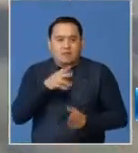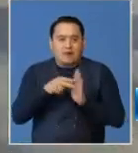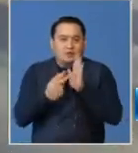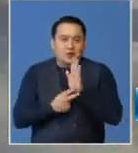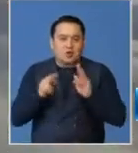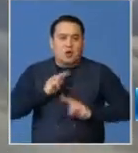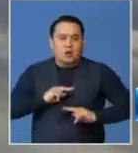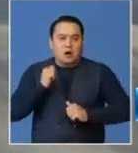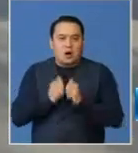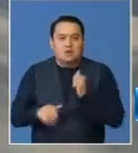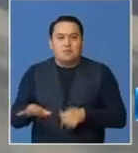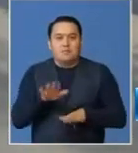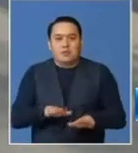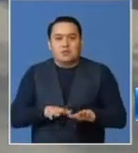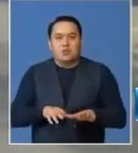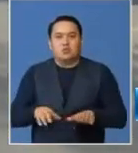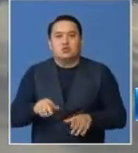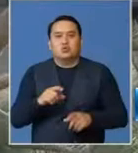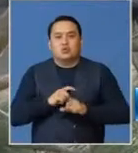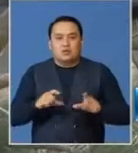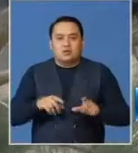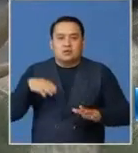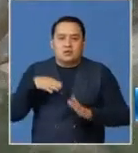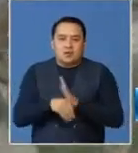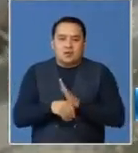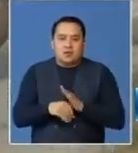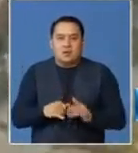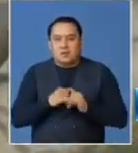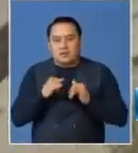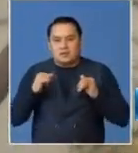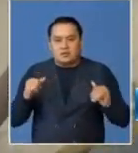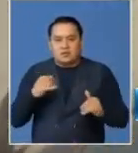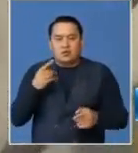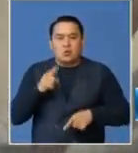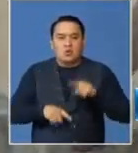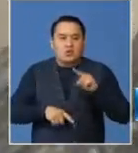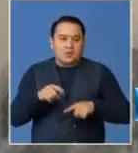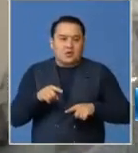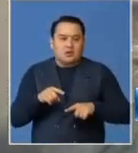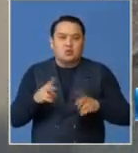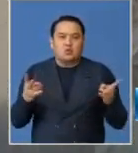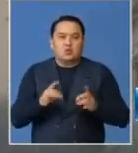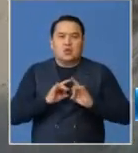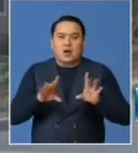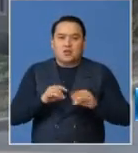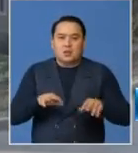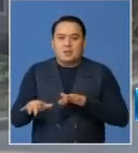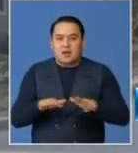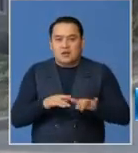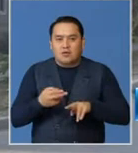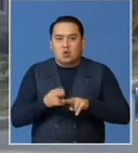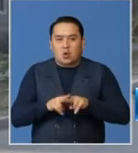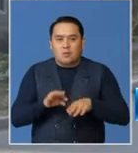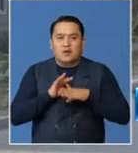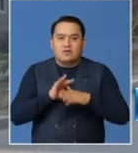2018-го сотрудники каждого местного учреждения внесли свой непосильный вклад на процветание малой родины. Стоит отметить, что мероприятия такого